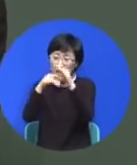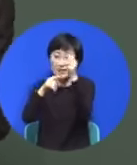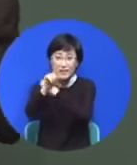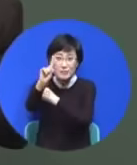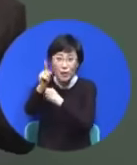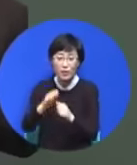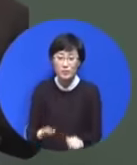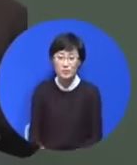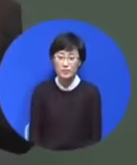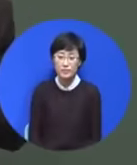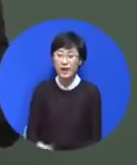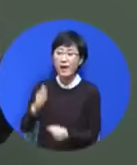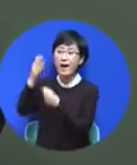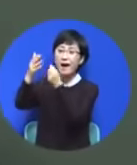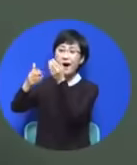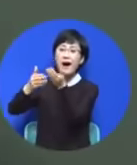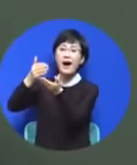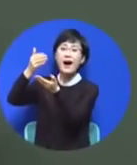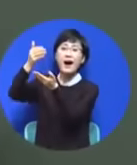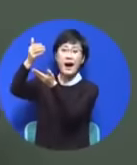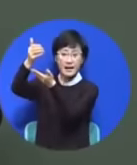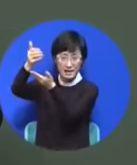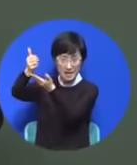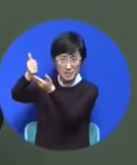말입니까 불러내신